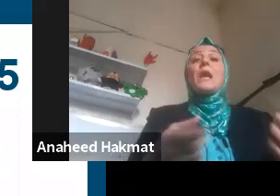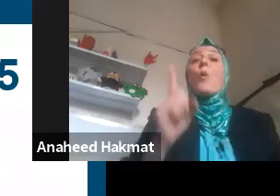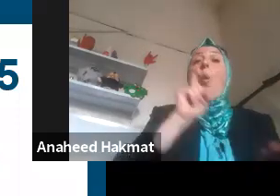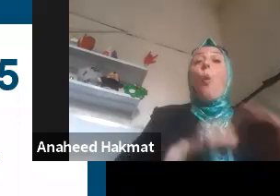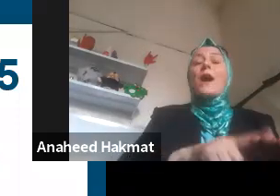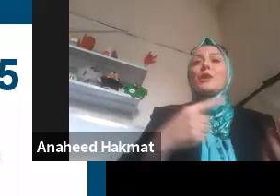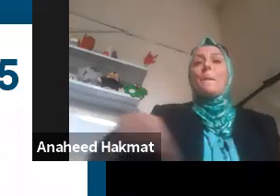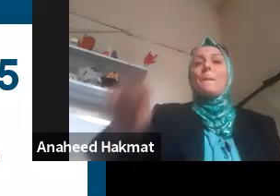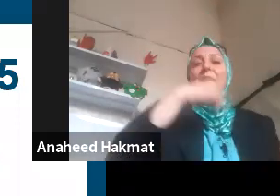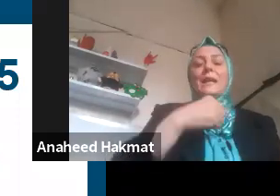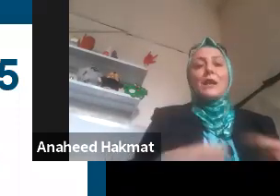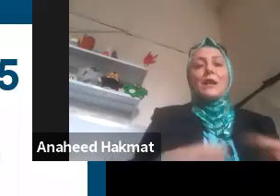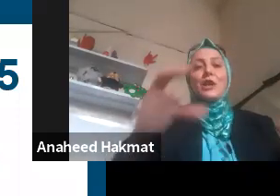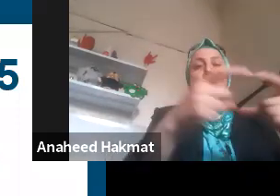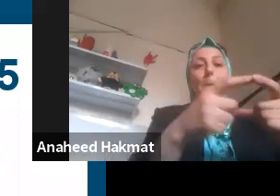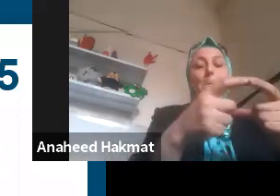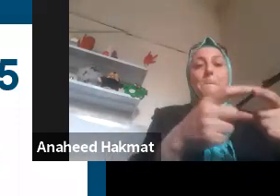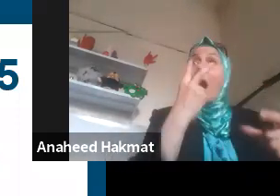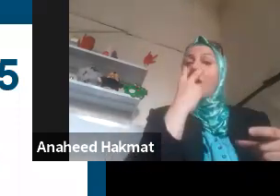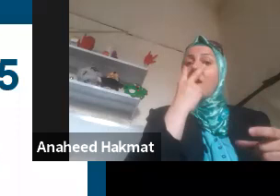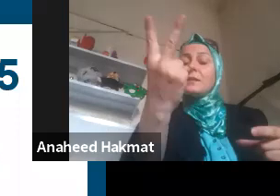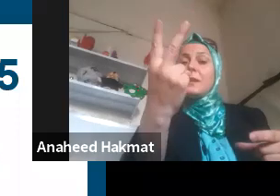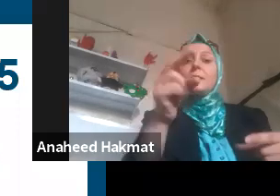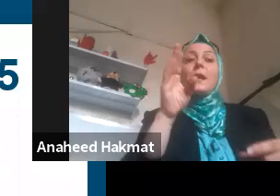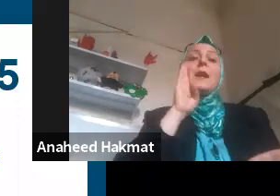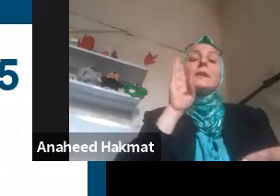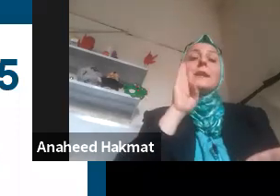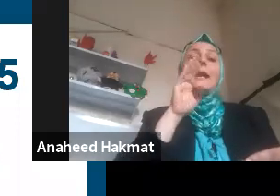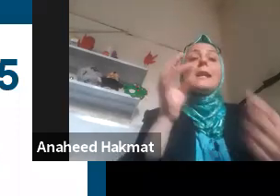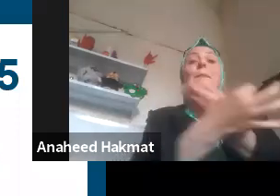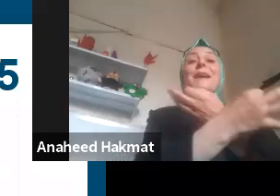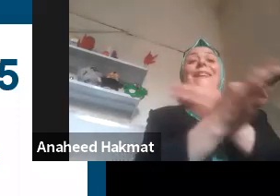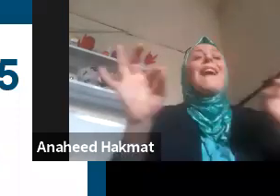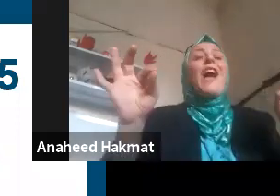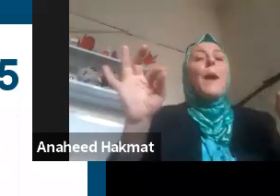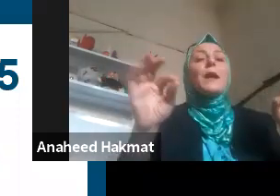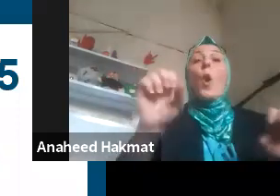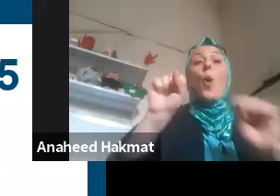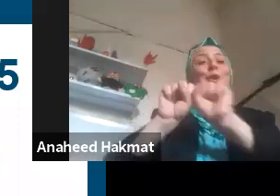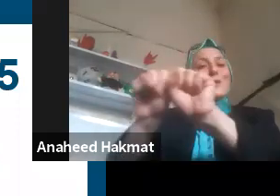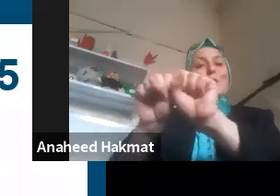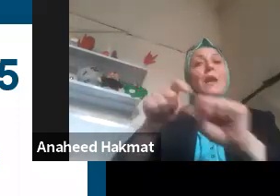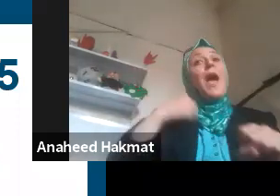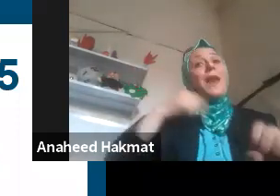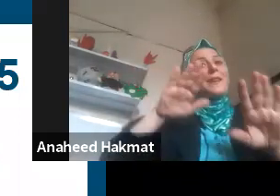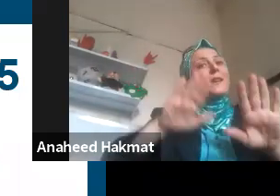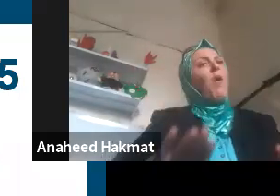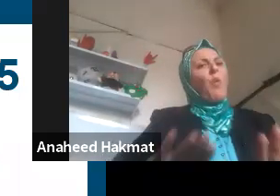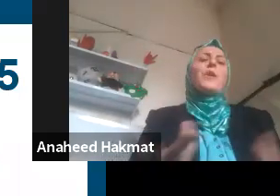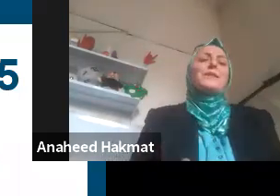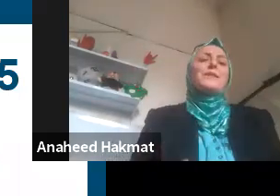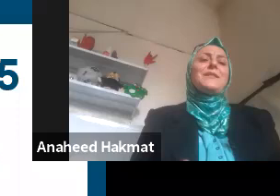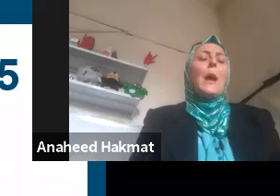كجماعة النظر للتعليم بمنظاره الشامل، وبالأخص هلأ نحن بالوضع كمان برجع أقول عن